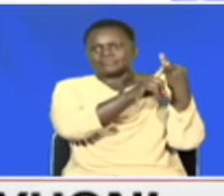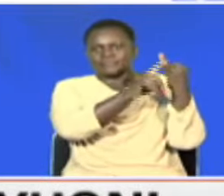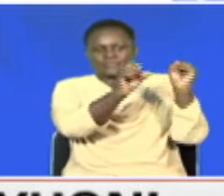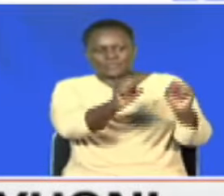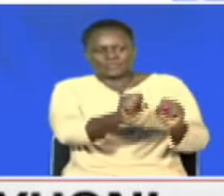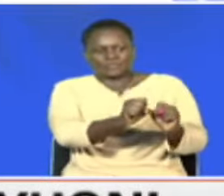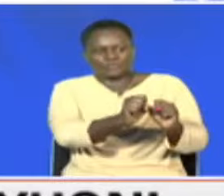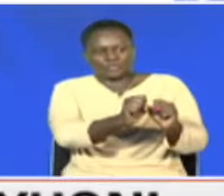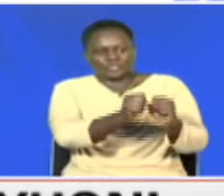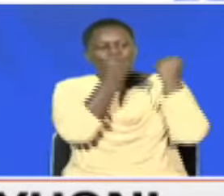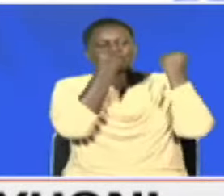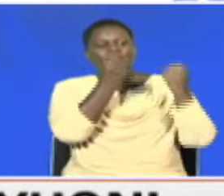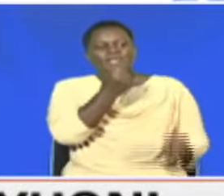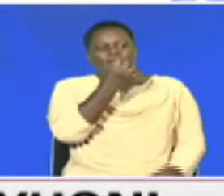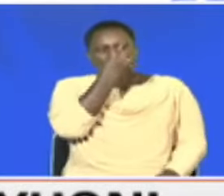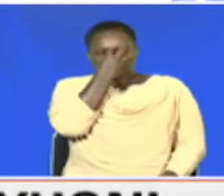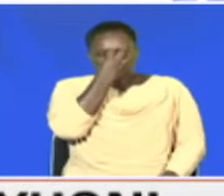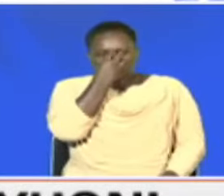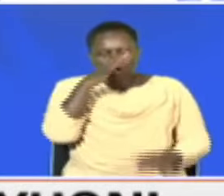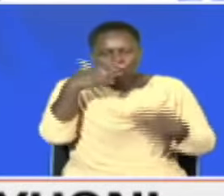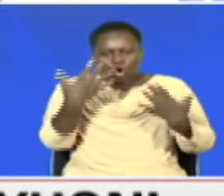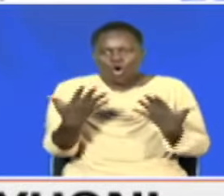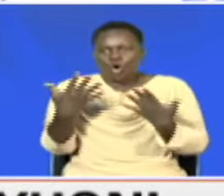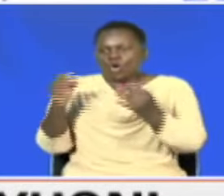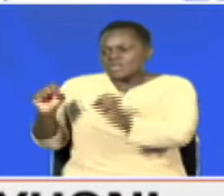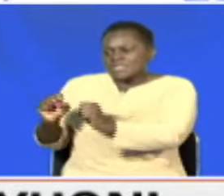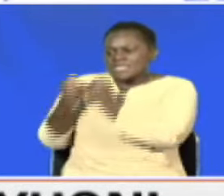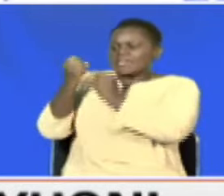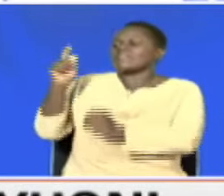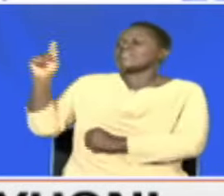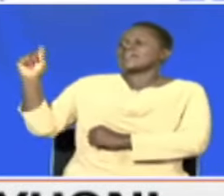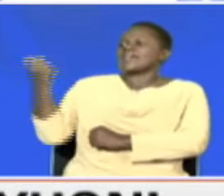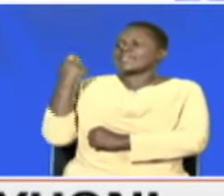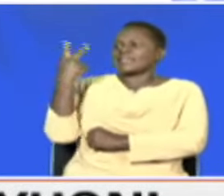rescue Zakayo or you come together to rescue Kenya.